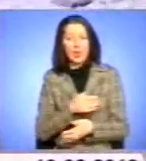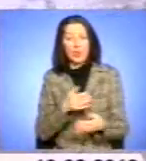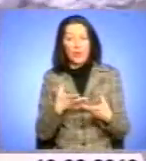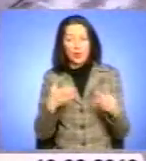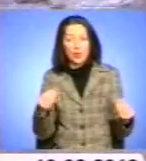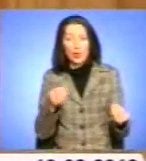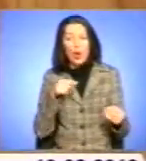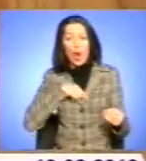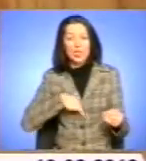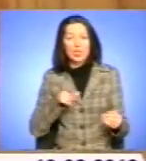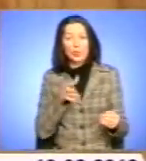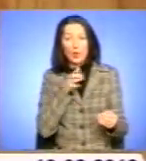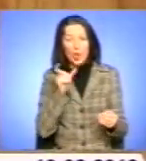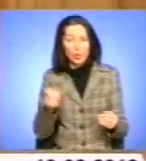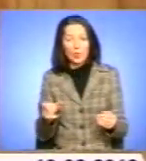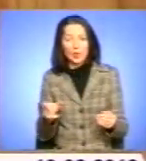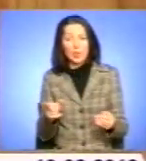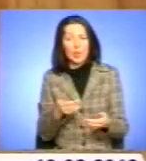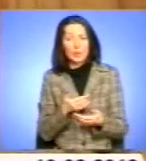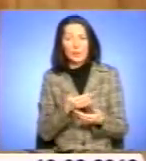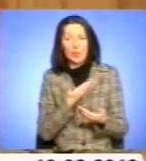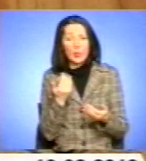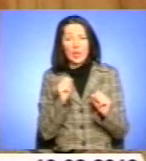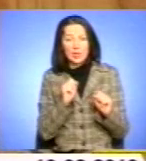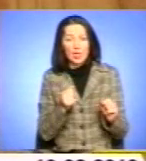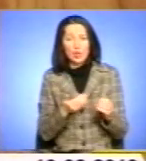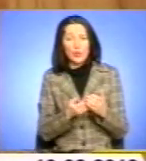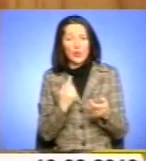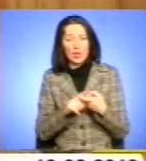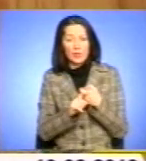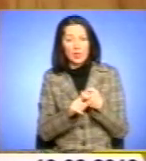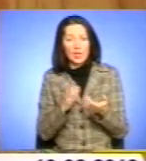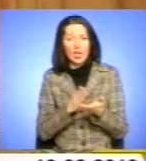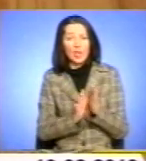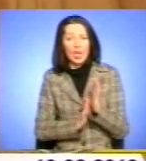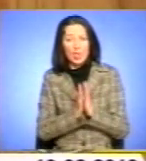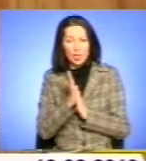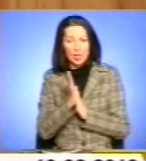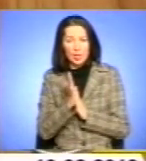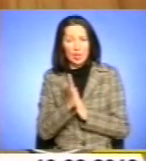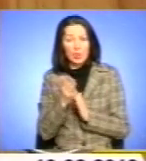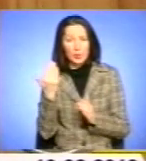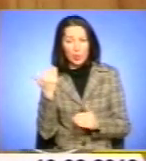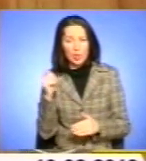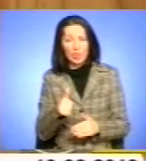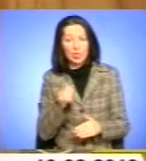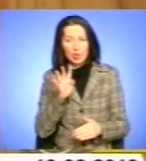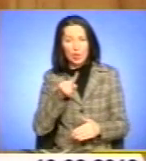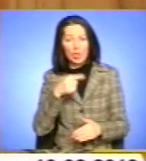захисту. Спостерігається ріст щотижневий, за минулий тиждень це на